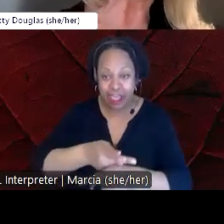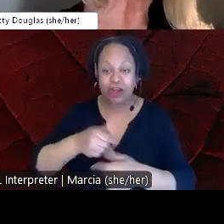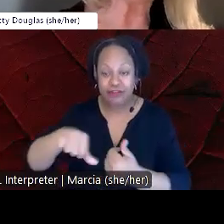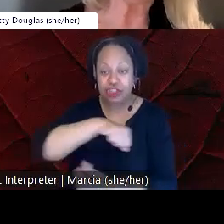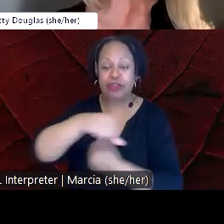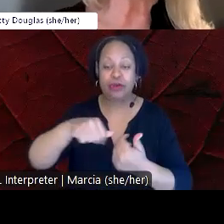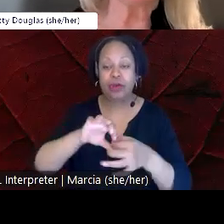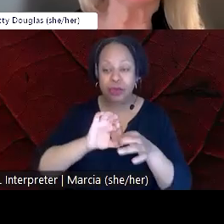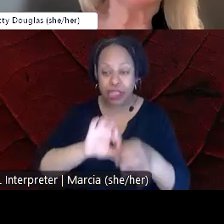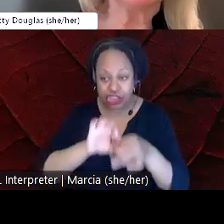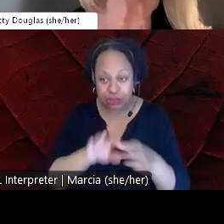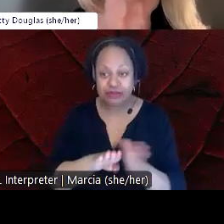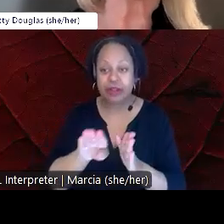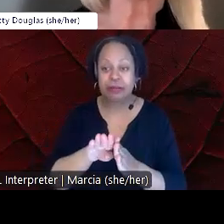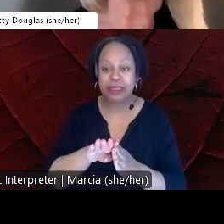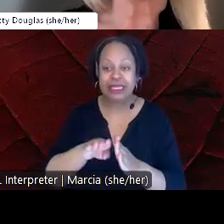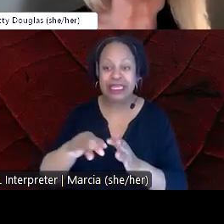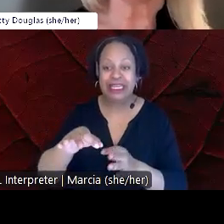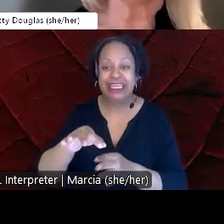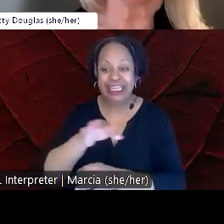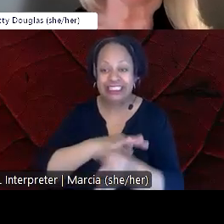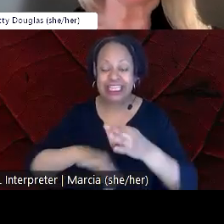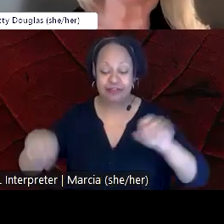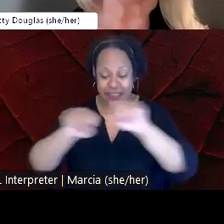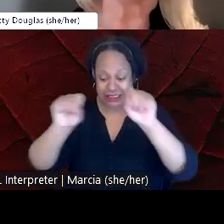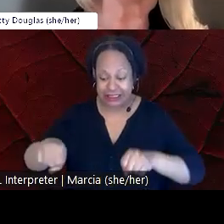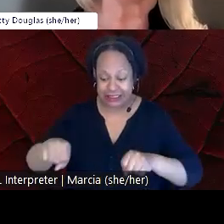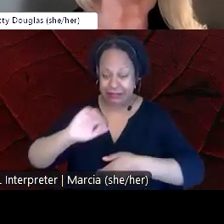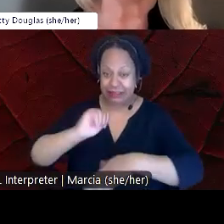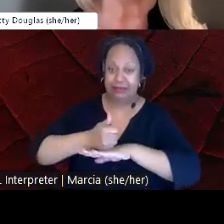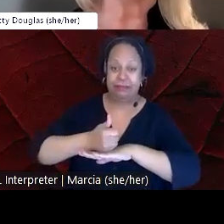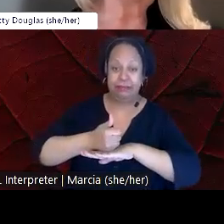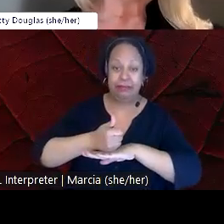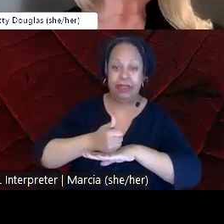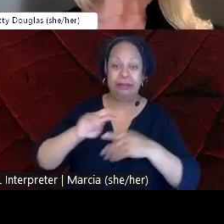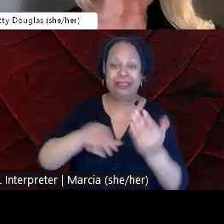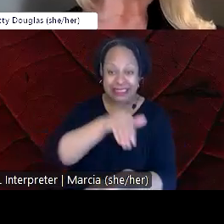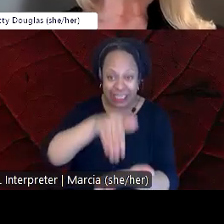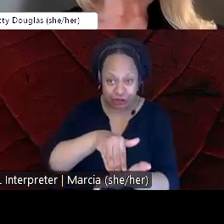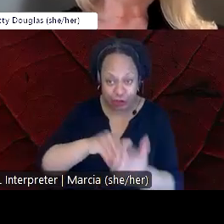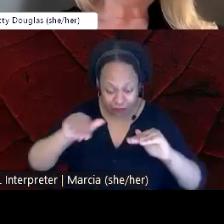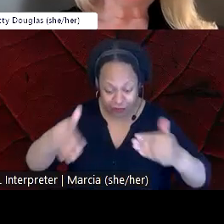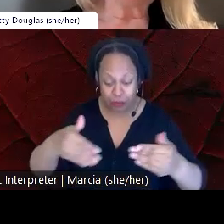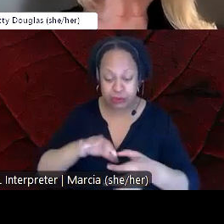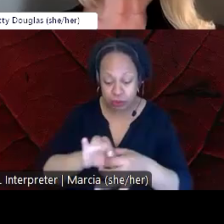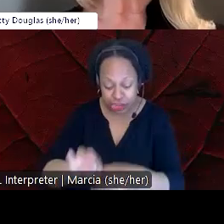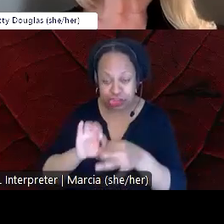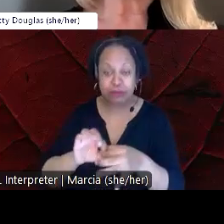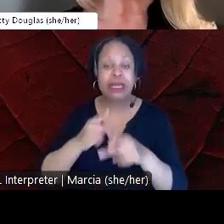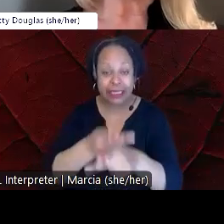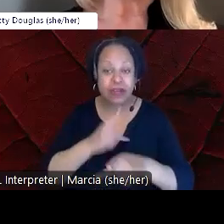pied des systèmes et que toutes ces personnes se réunissent au centre relativement à tout ce qui se produit dans les